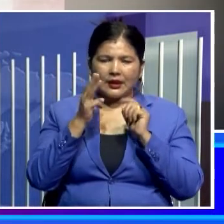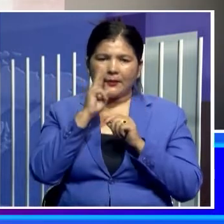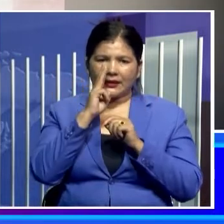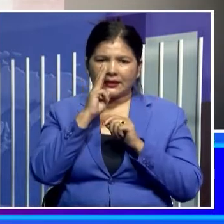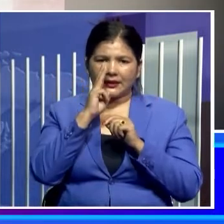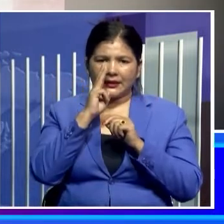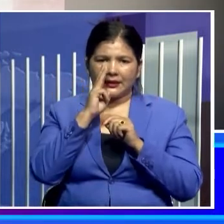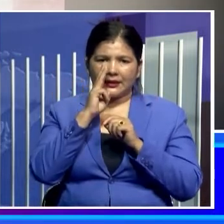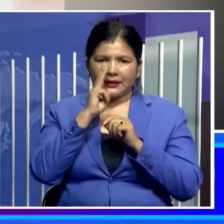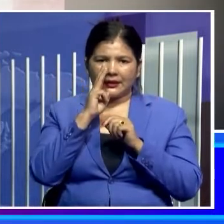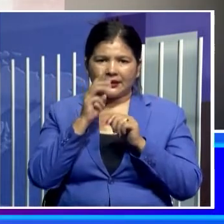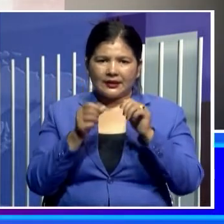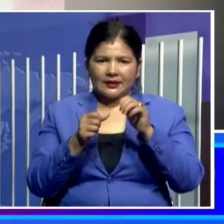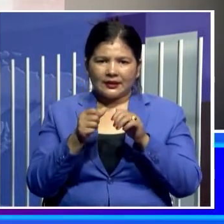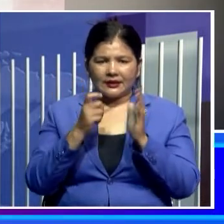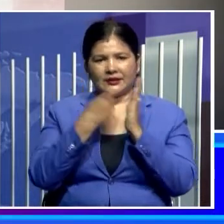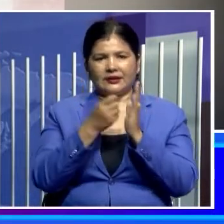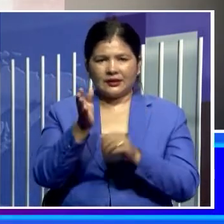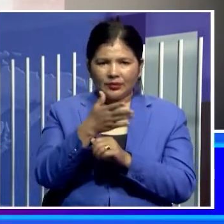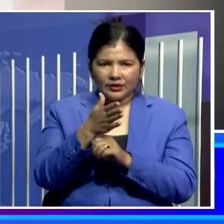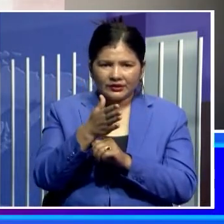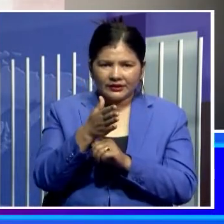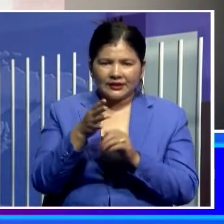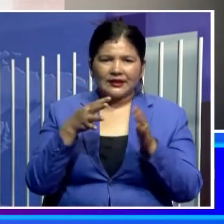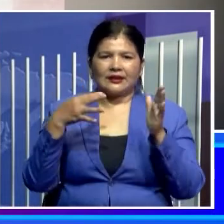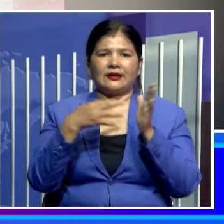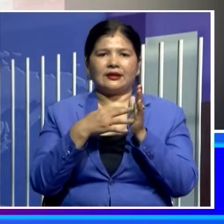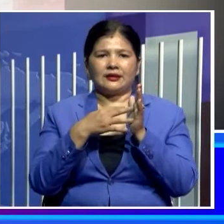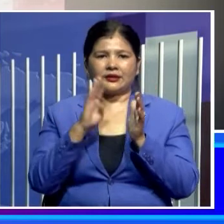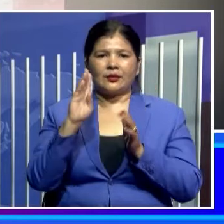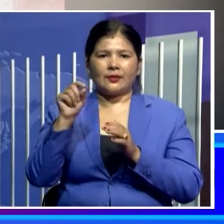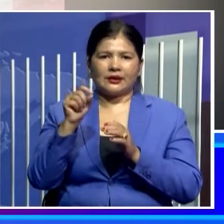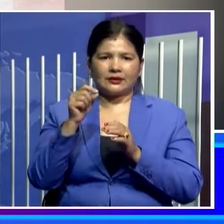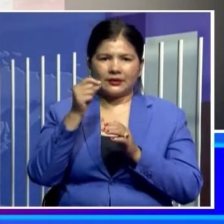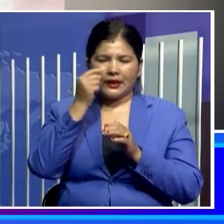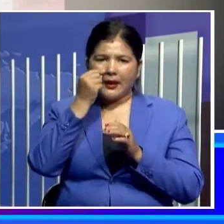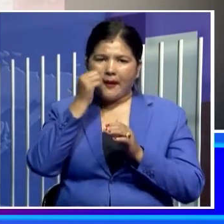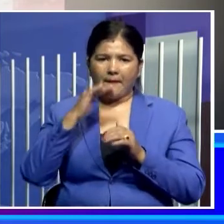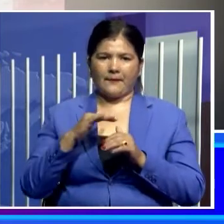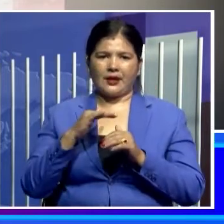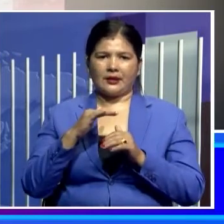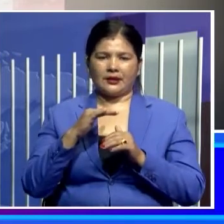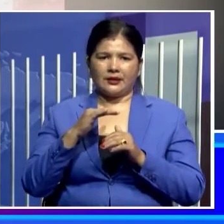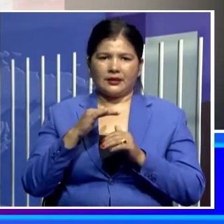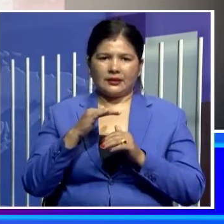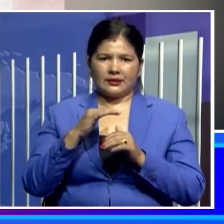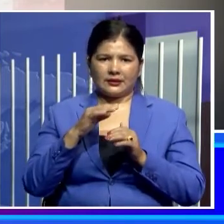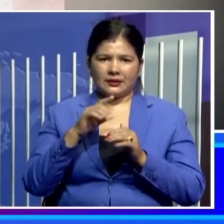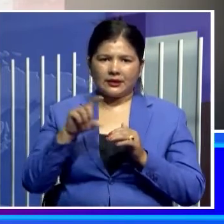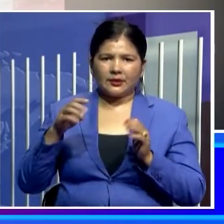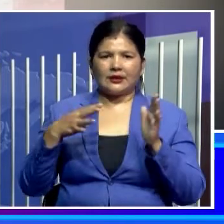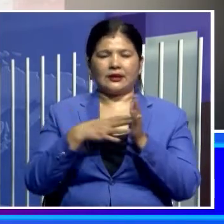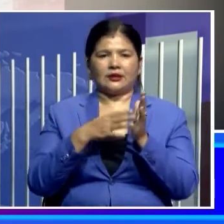गृहमन्त्री नेपाली काङ्ग्रेसका प्रभावशाली नेता बालकृष्ण खाँडका भाइ रामकृष्ण खाँड नेपाली काङ्ग्रेसको